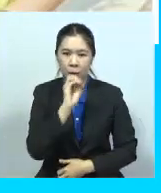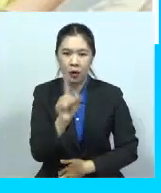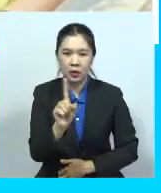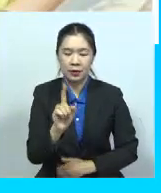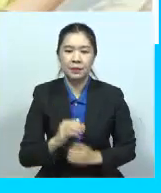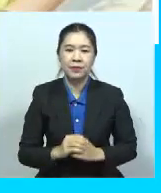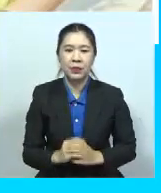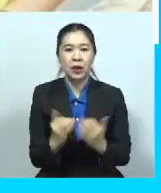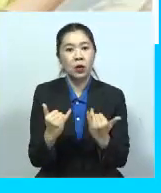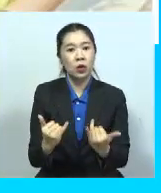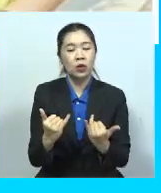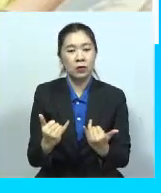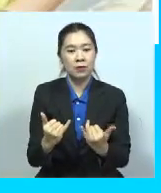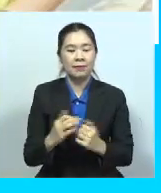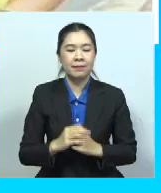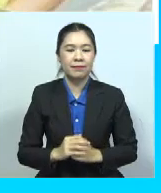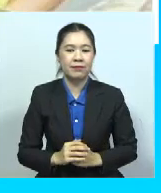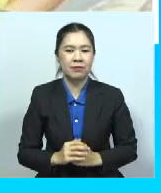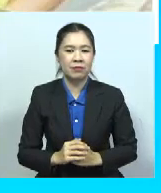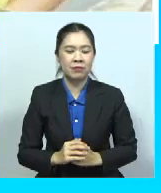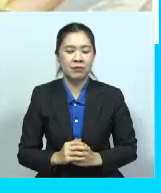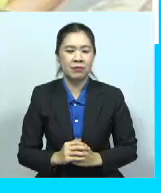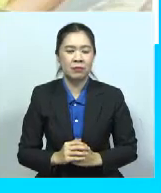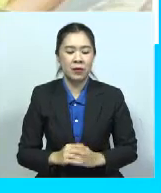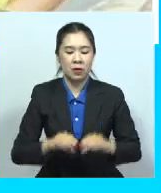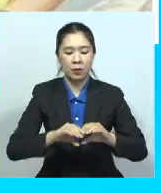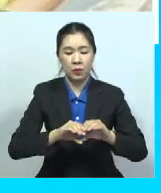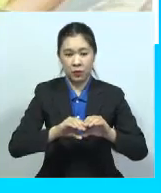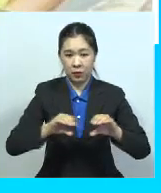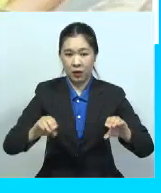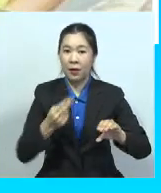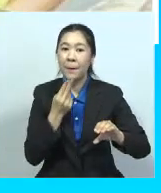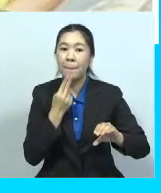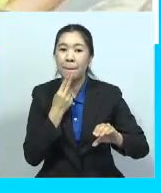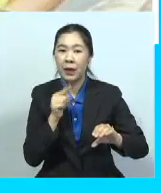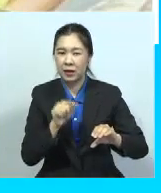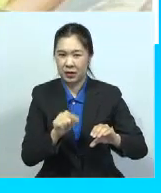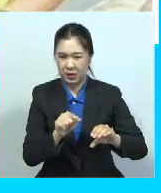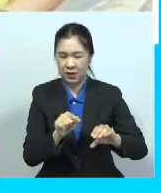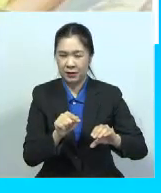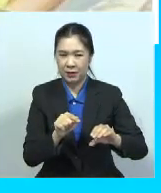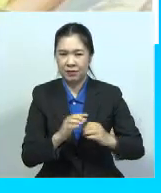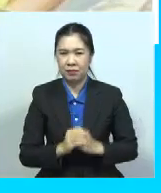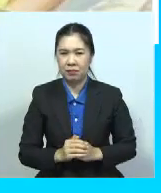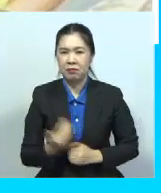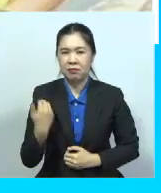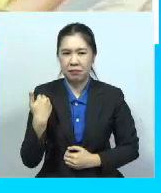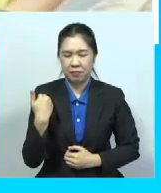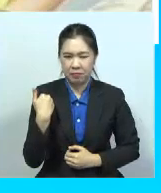พื้นที่ตอนนี้ค่ะเหตุที่มีการนำ power bank แล้วก็ไปรอบวางเพลิงค่อนข้างมีจำนว